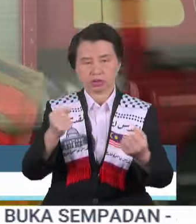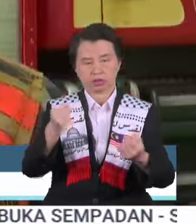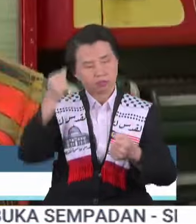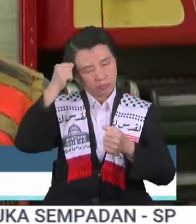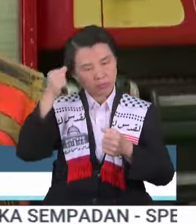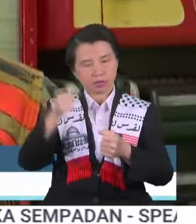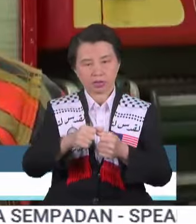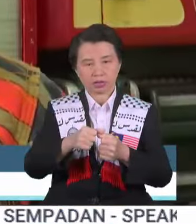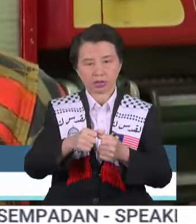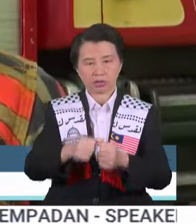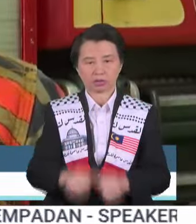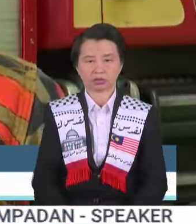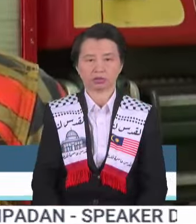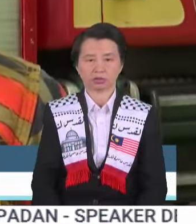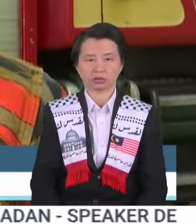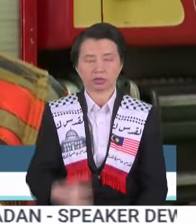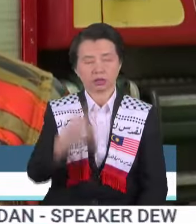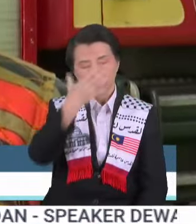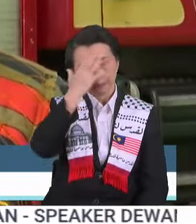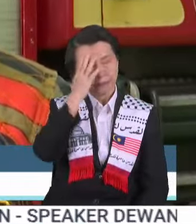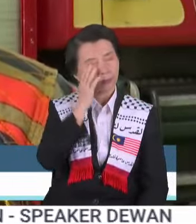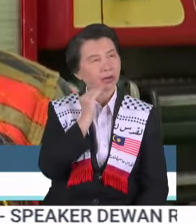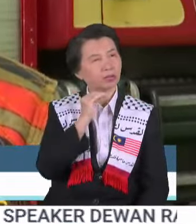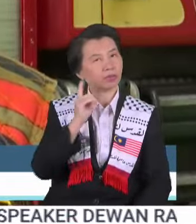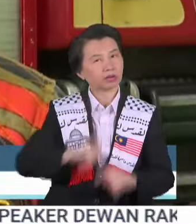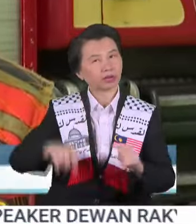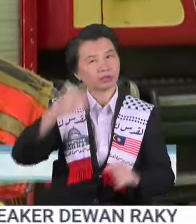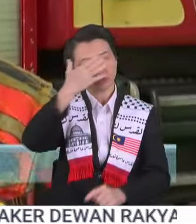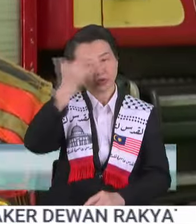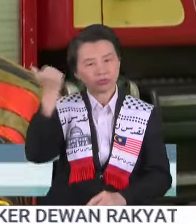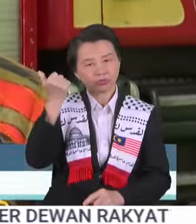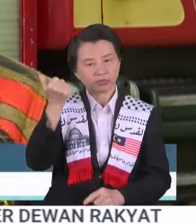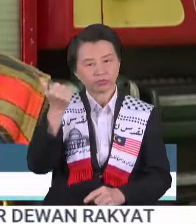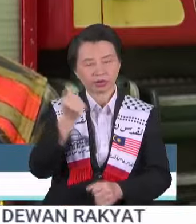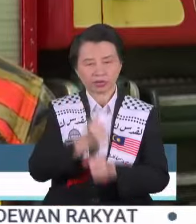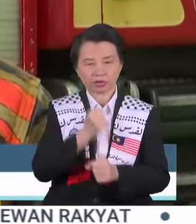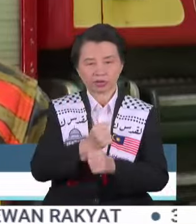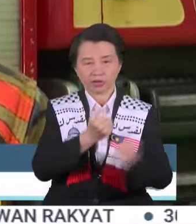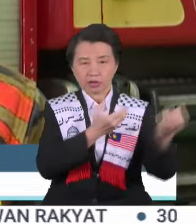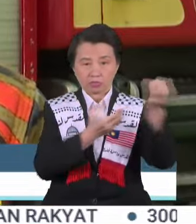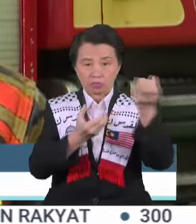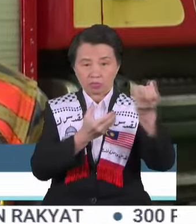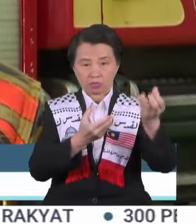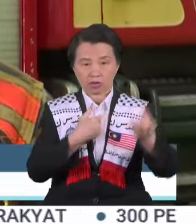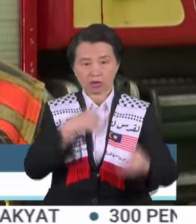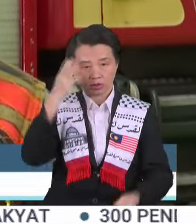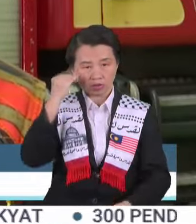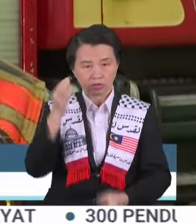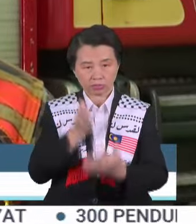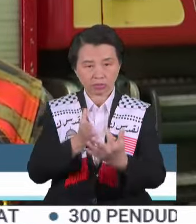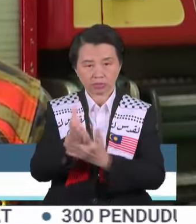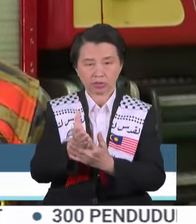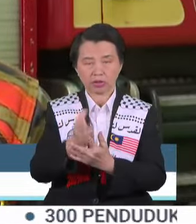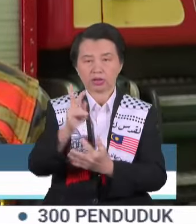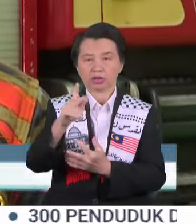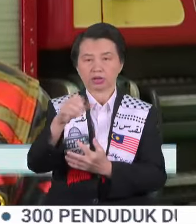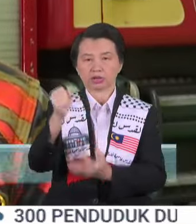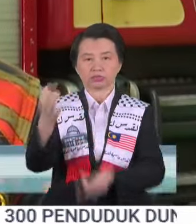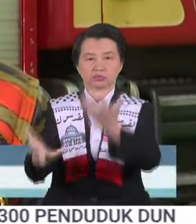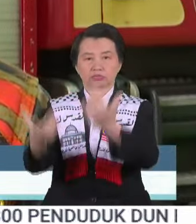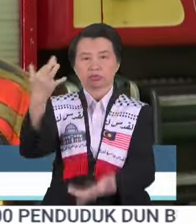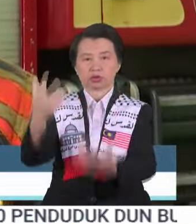diingati. Pengalaman yang tak dapat saya lupakan sepanjang saya berkhidmat dalam jabatan bomba ialah saya telah menghadiri kes kebakaran